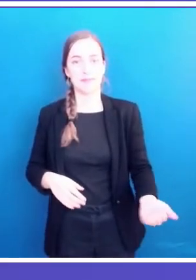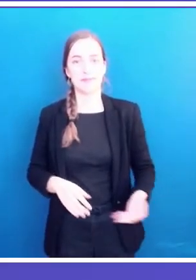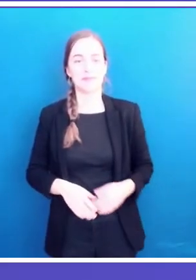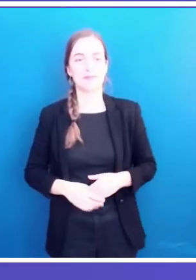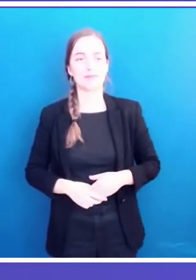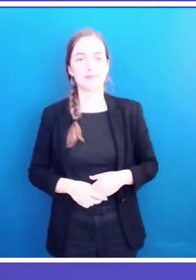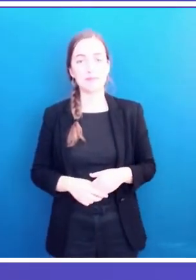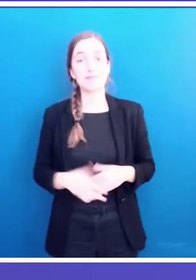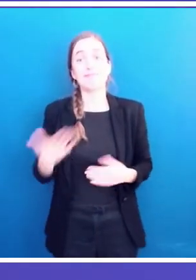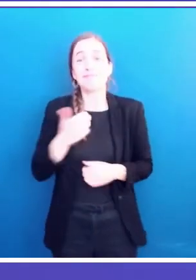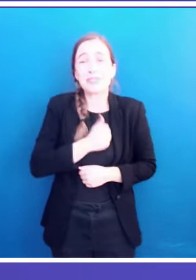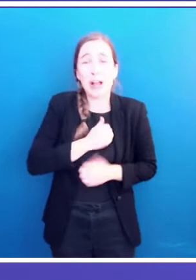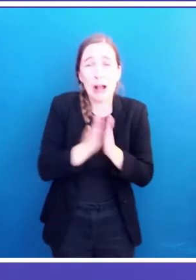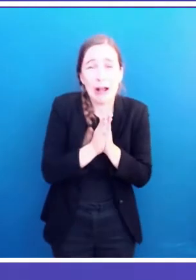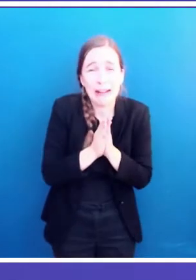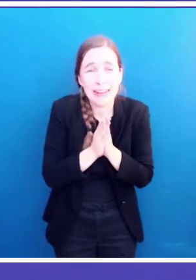غائب عنا،